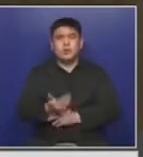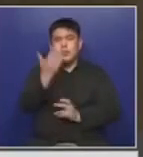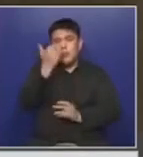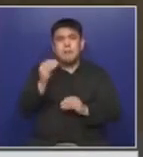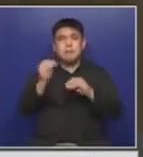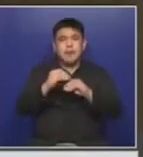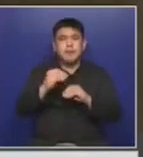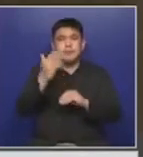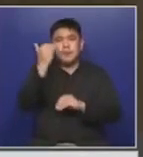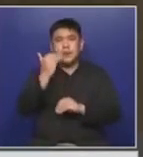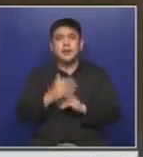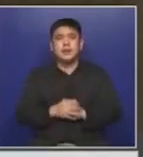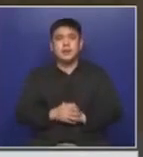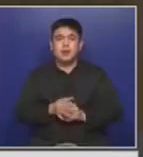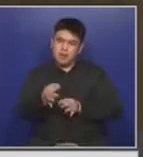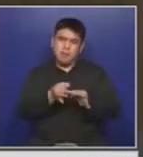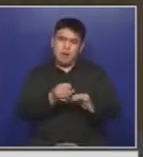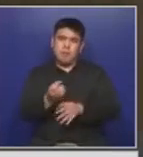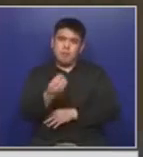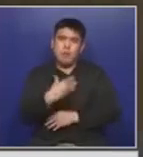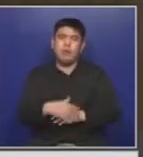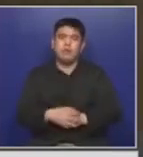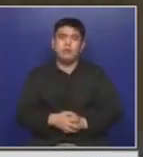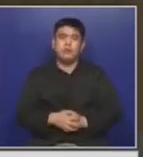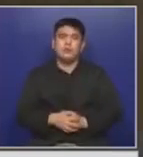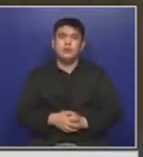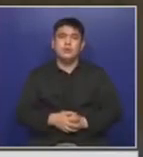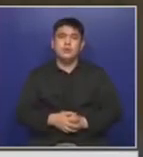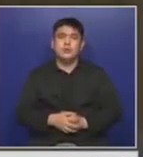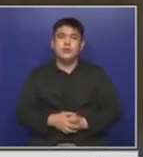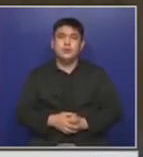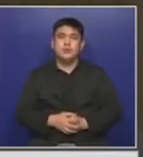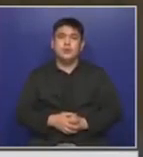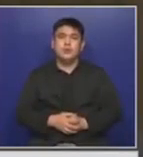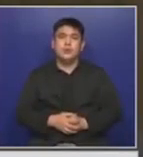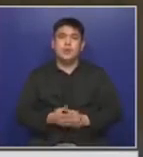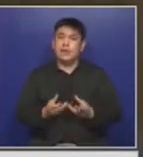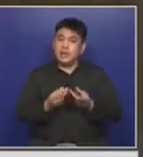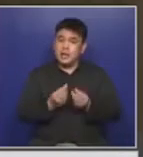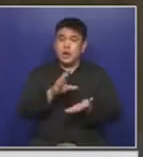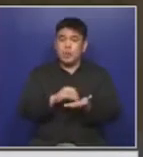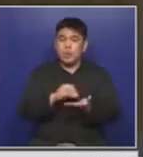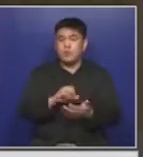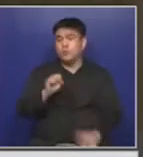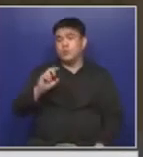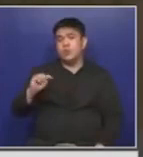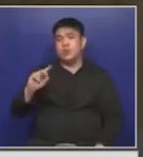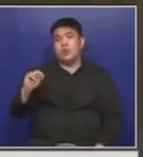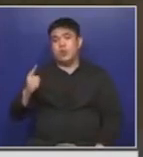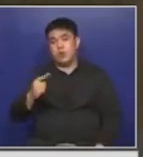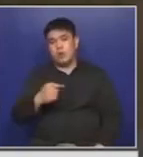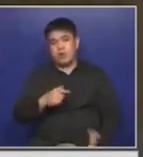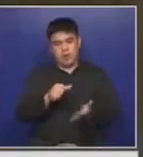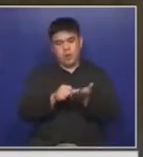ครับขออนุญาตให้ท่านได้ชี้แจงตรงนี้อีกประการหนึ่งนะครับ รายละเอียดต่างๆที่สตง.ได้ปรับปรุง